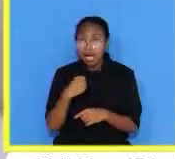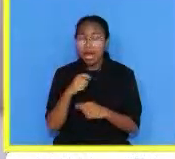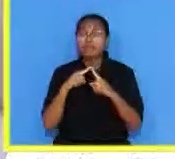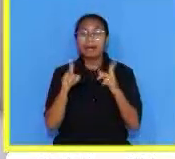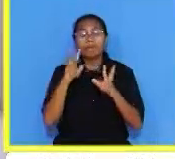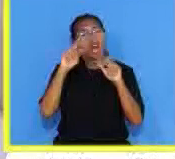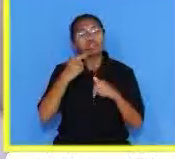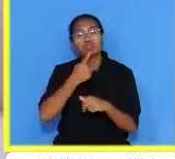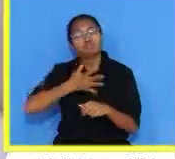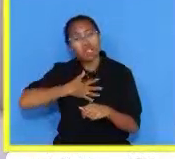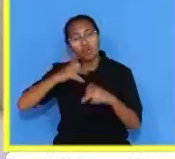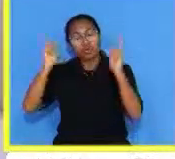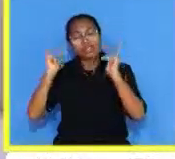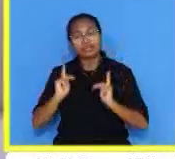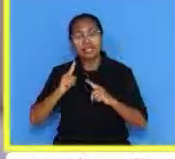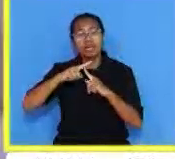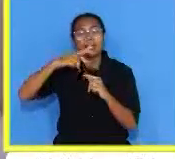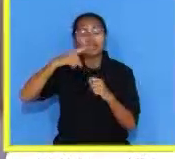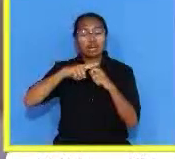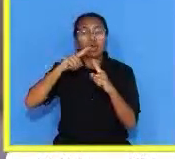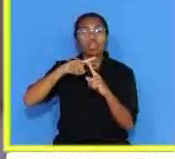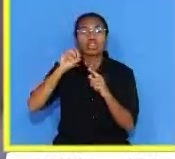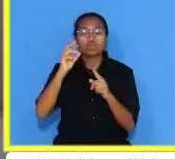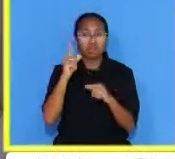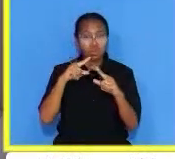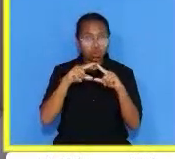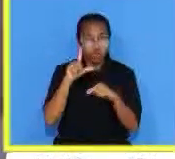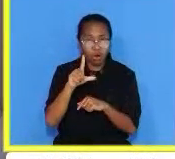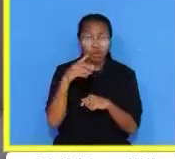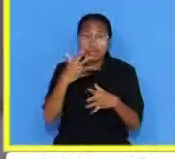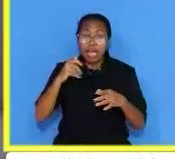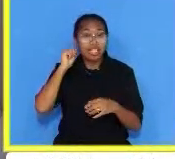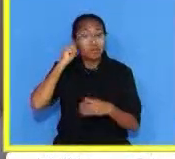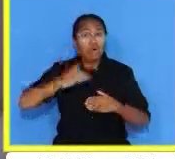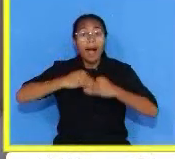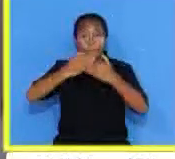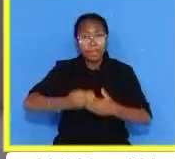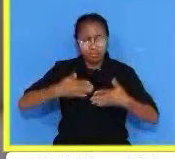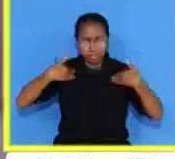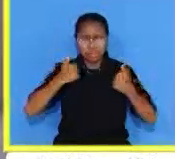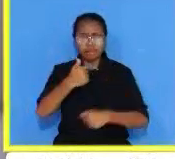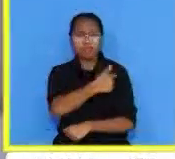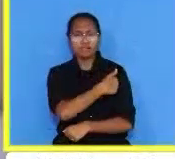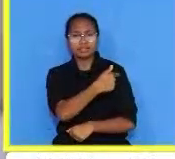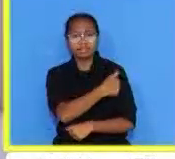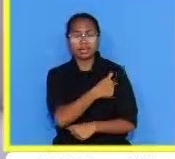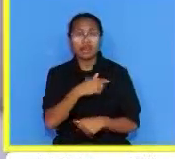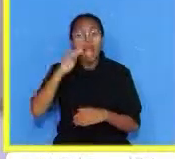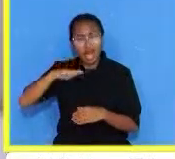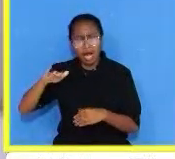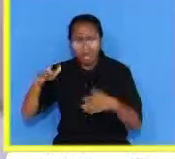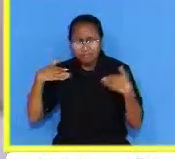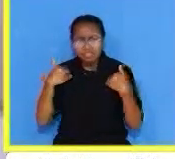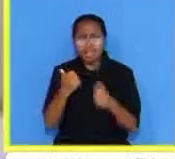kondisi terkontrol. Kemudian ibu-ibu hamil pun sekarang sudah bisa divaksin. Kemudian anak-anak